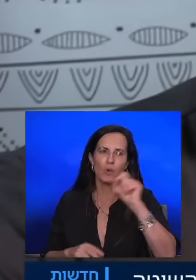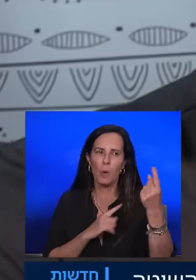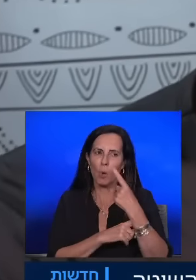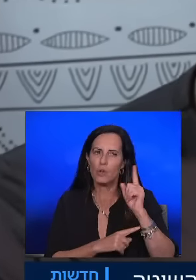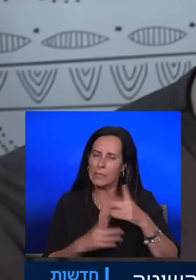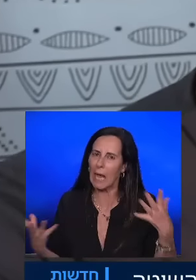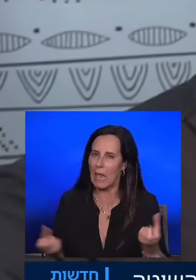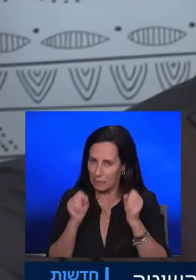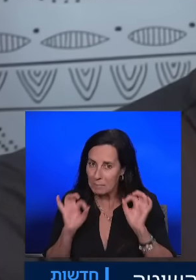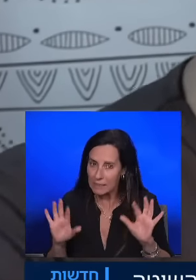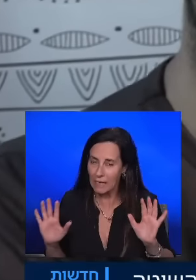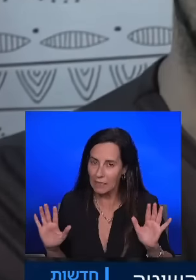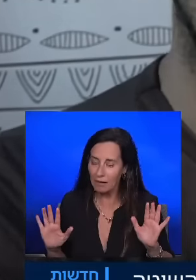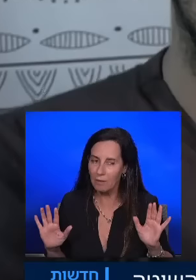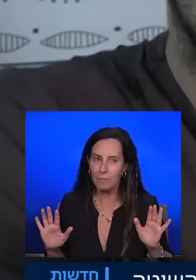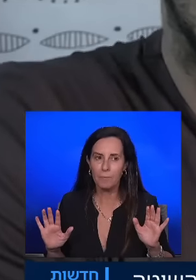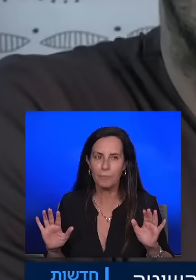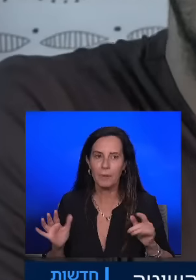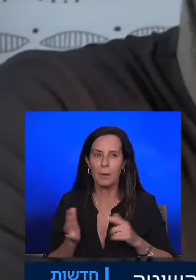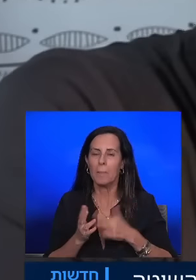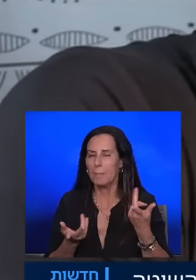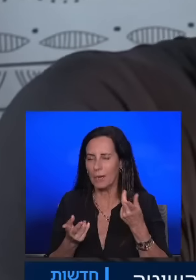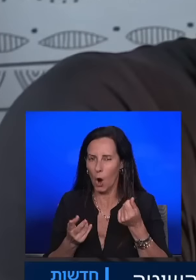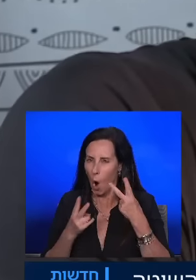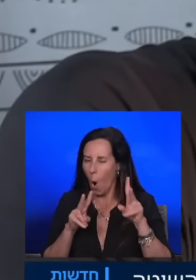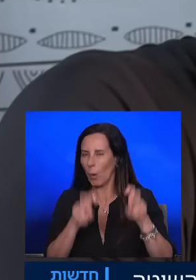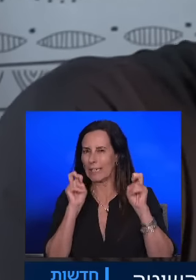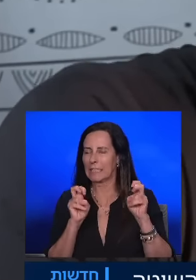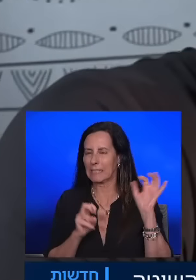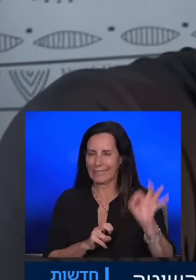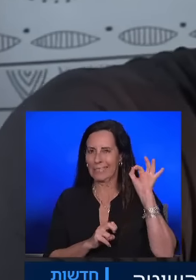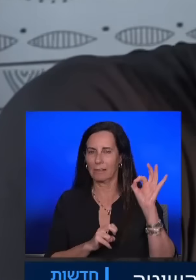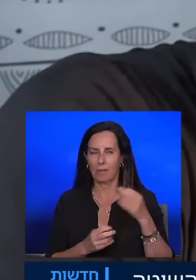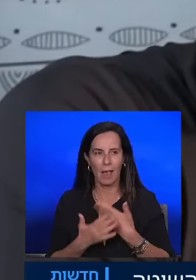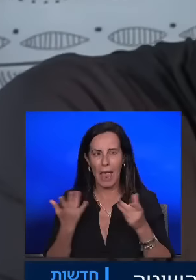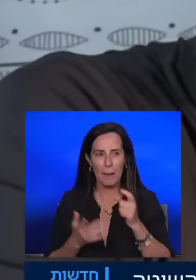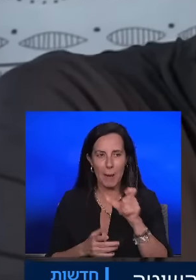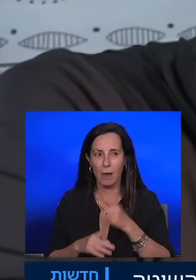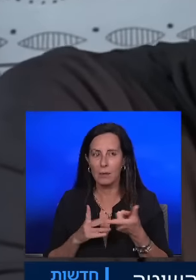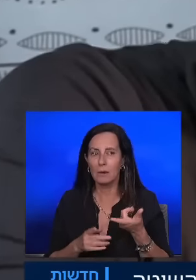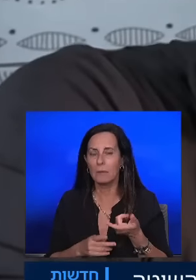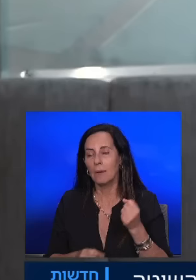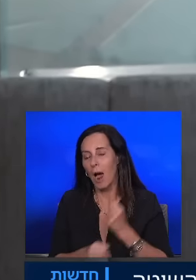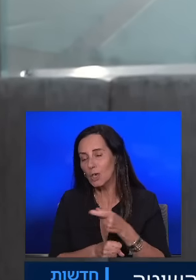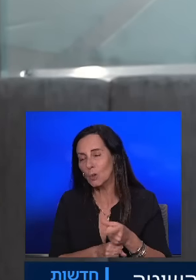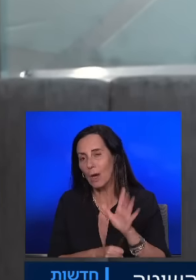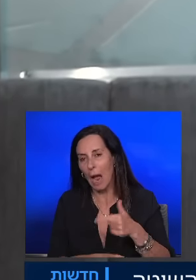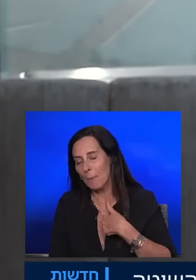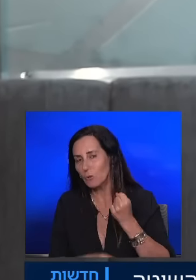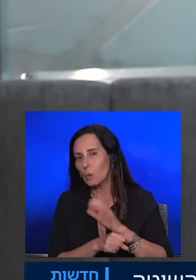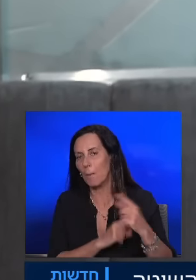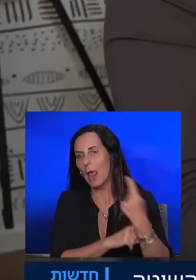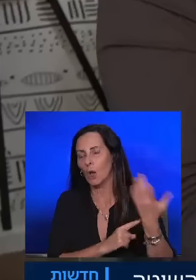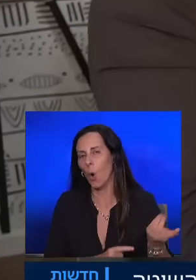שצריך להציל, בסדר? מעוקץ, אין לזה מילה אחרת, עוקץ שנעשה גם לנו וגם